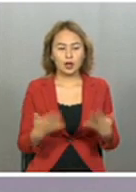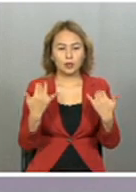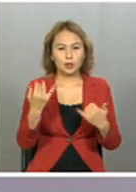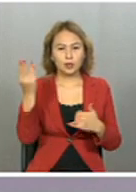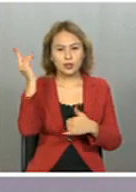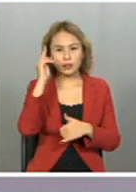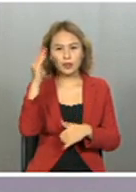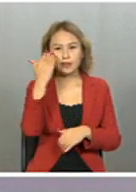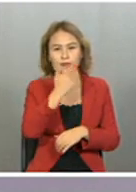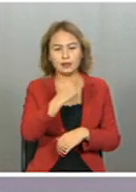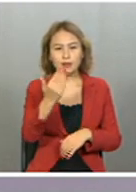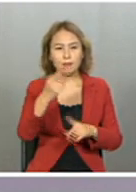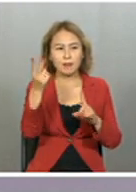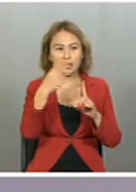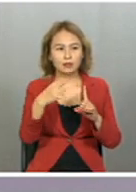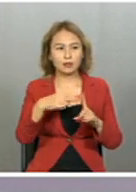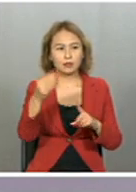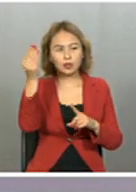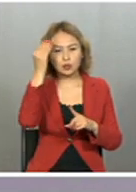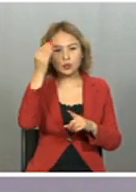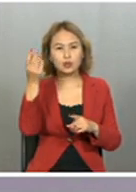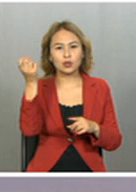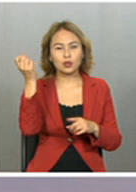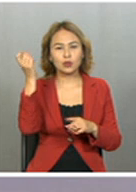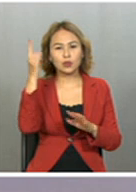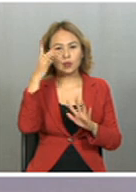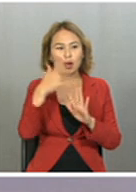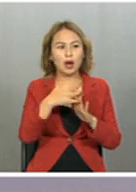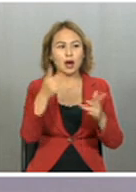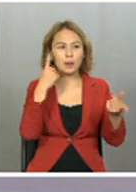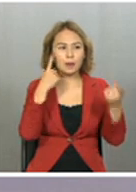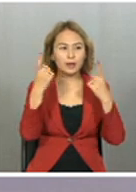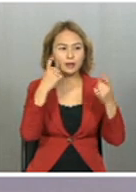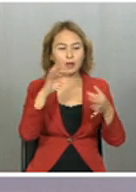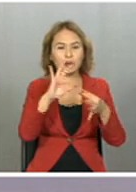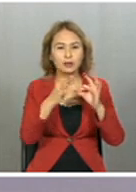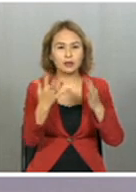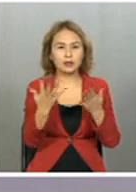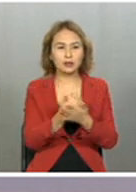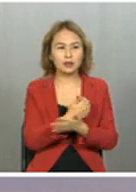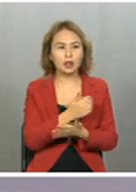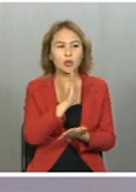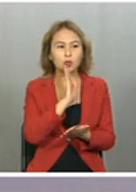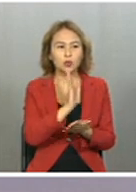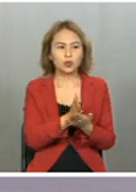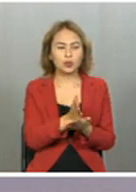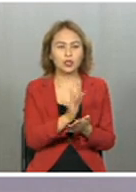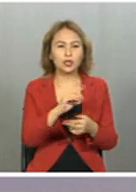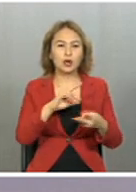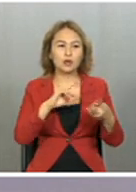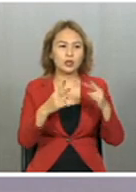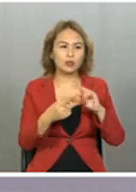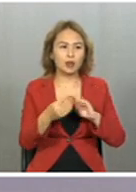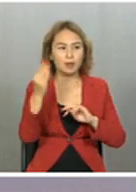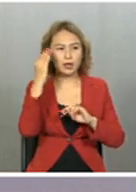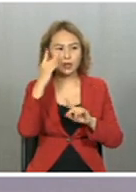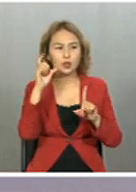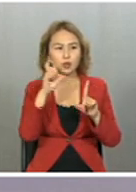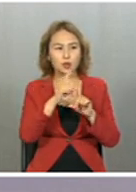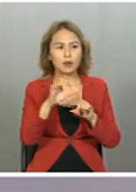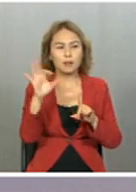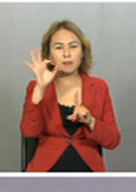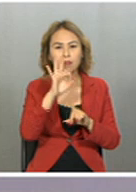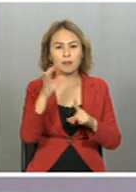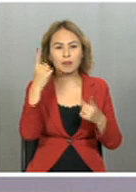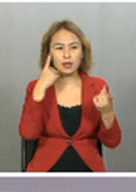сіз мәтін мазмұнын түсініп, ақпараттарды анықтайсыз. Тура және ауыспалы мағыналы сөздер